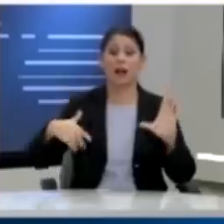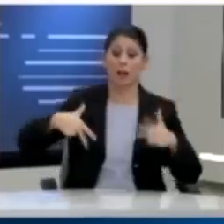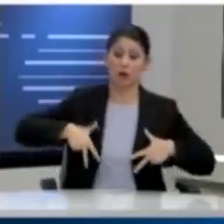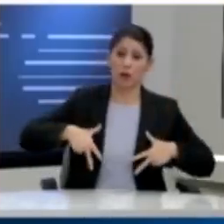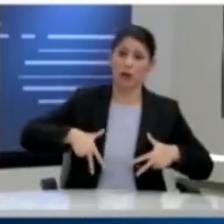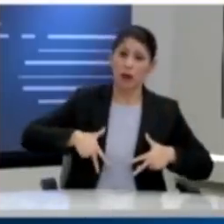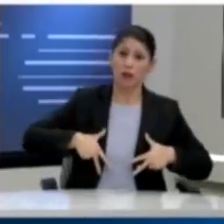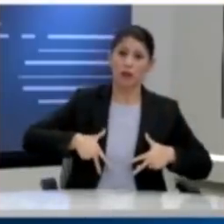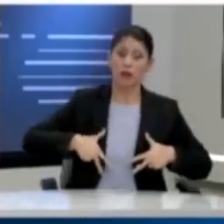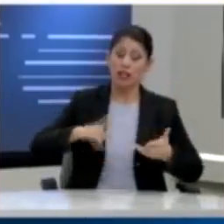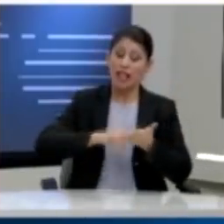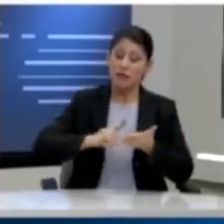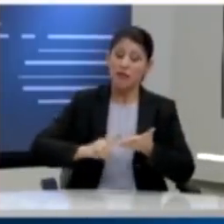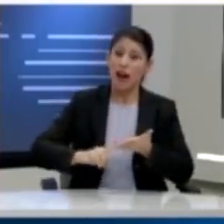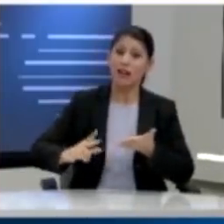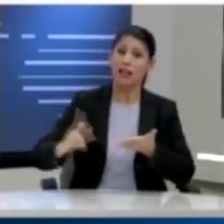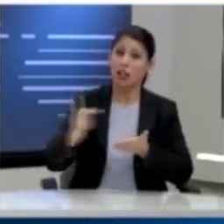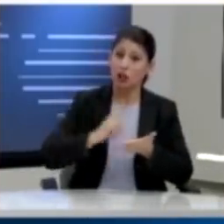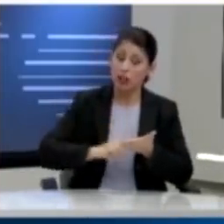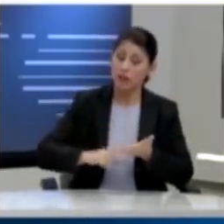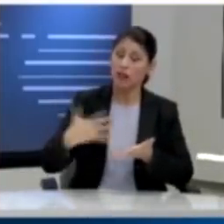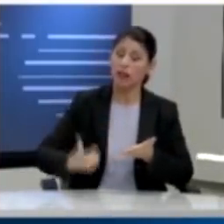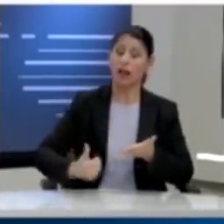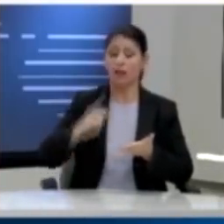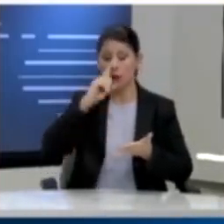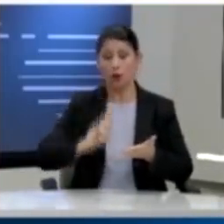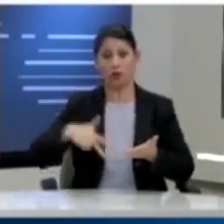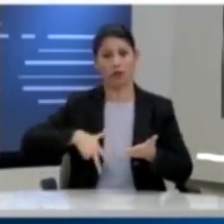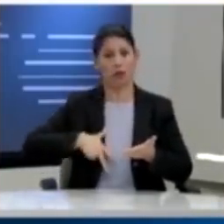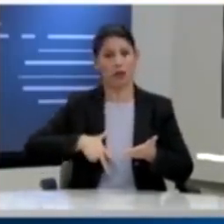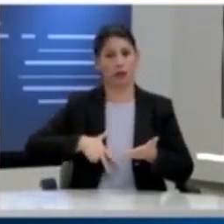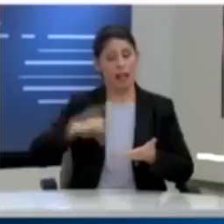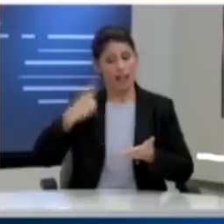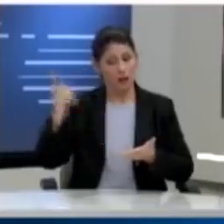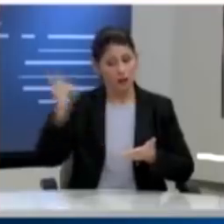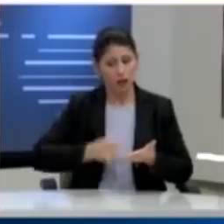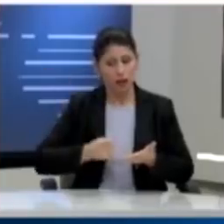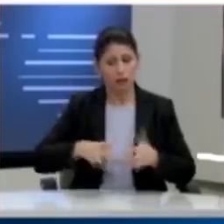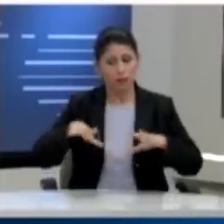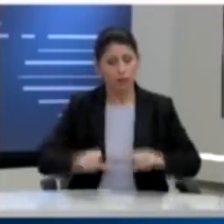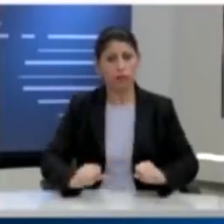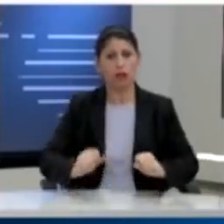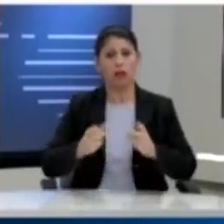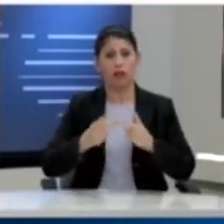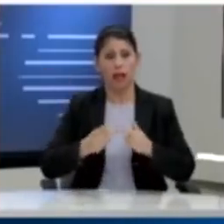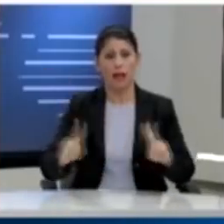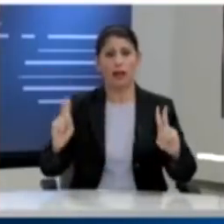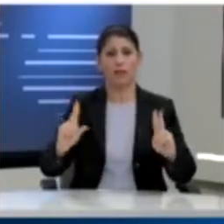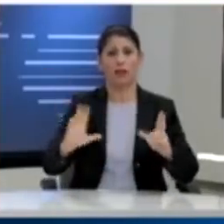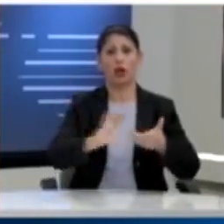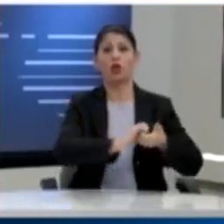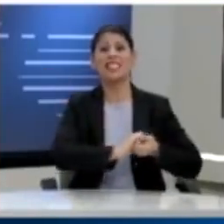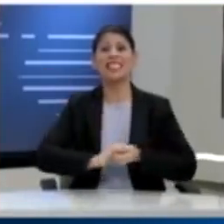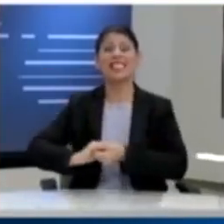αποκλειστικά υποχρέωση του κράτους. Πλήρης κατοχύρωση λοιπόν, χωρίς περιορισμούς, των ελεύθερων